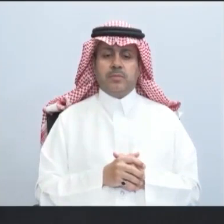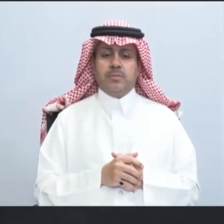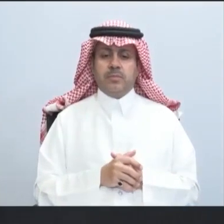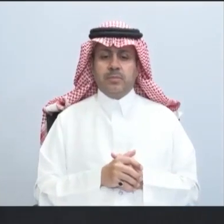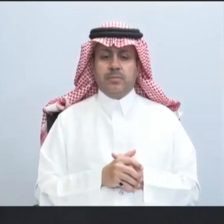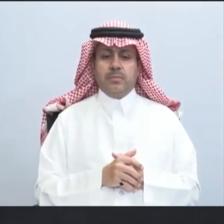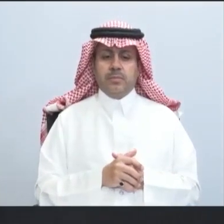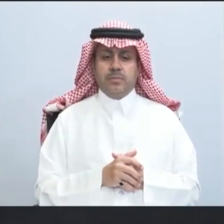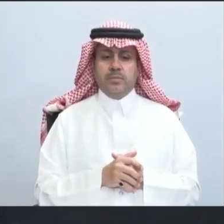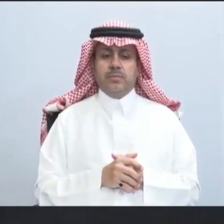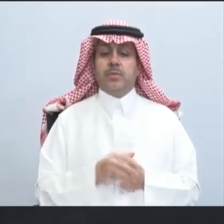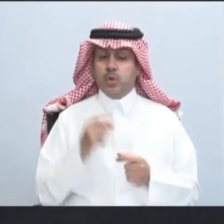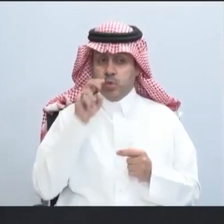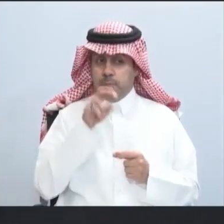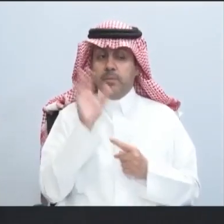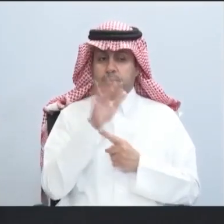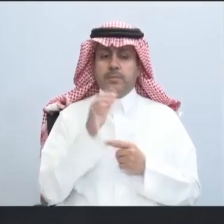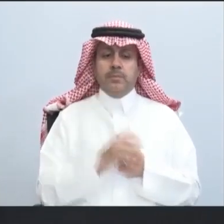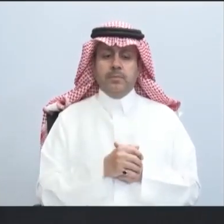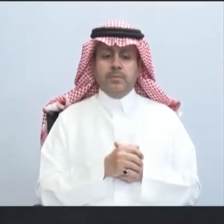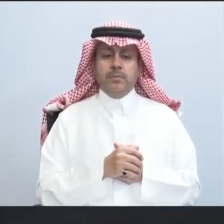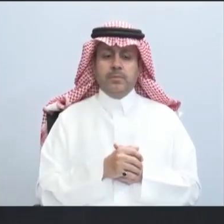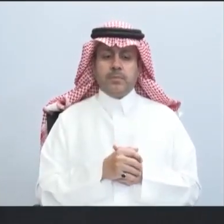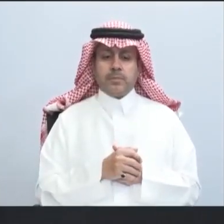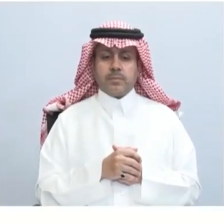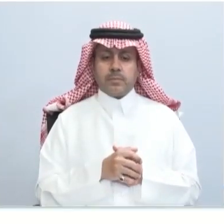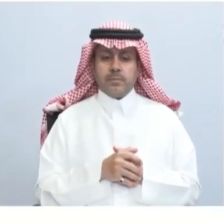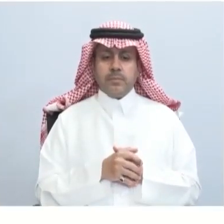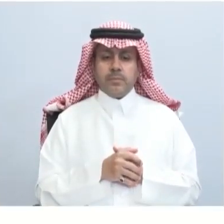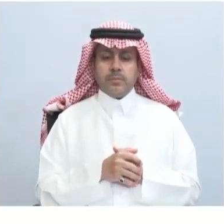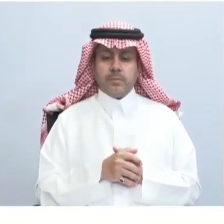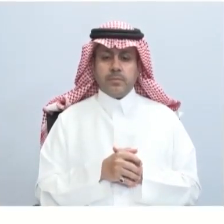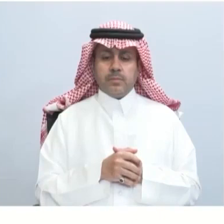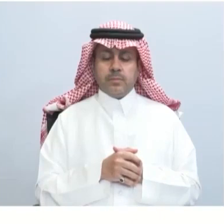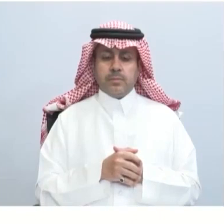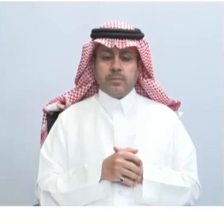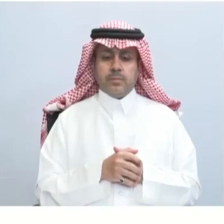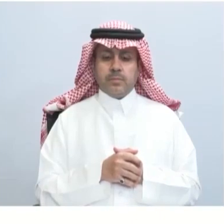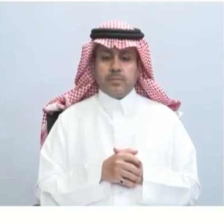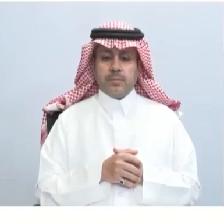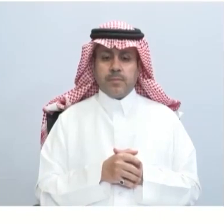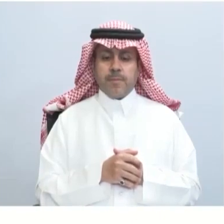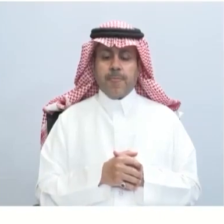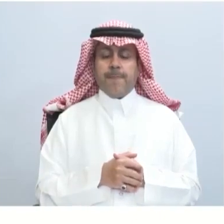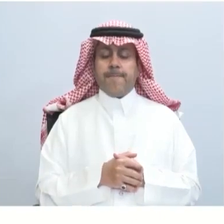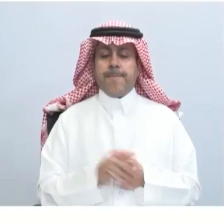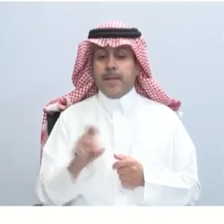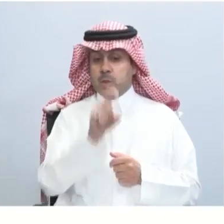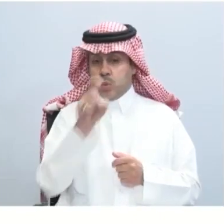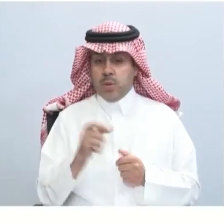للاخرين وسترى اثر ذلك باذن الله تعالى ياتي لنا ختاما